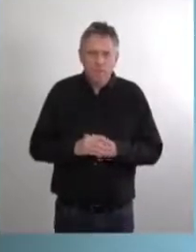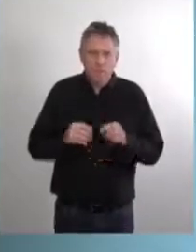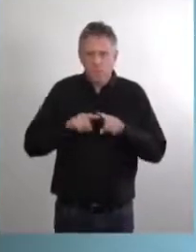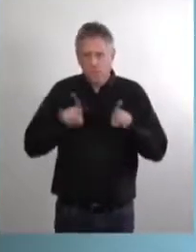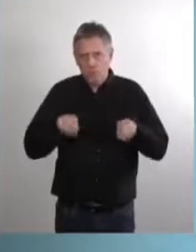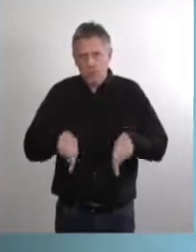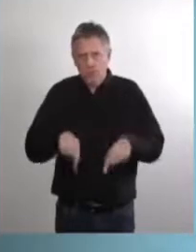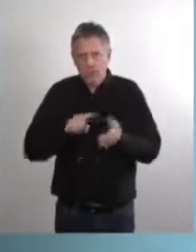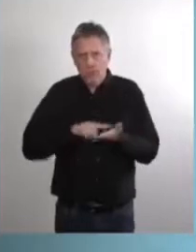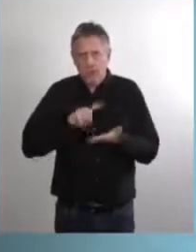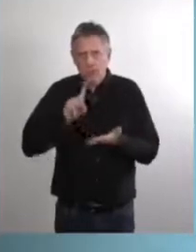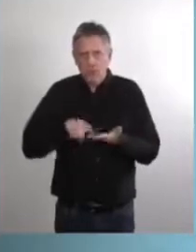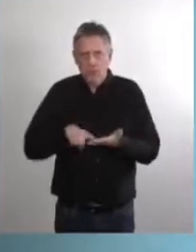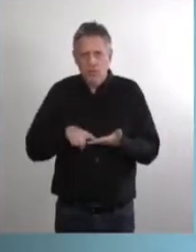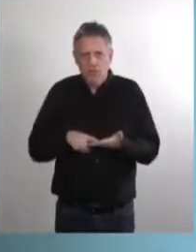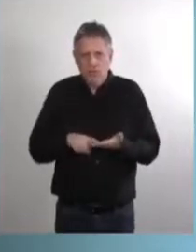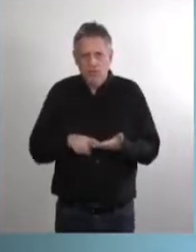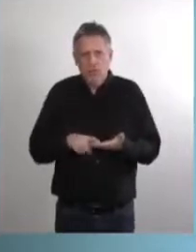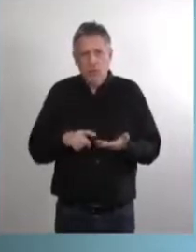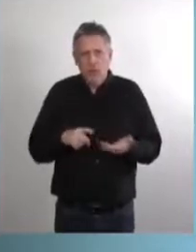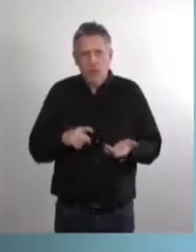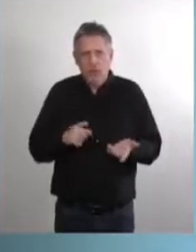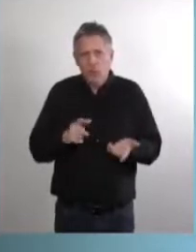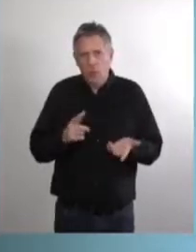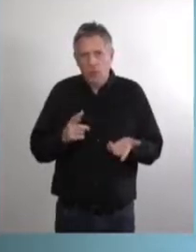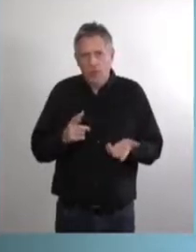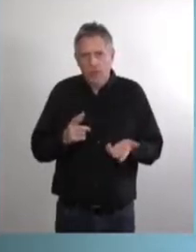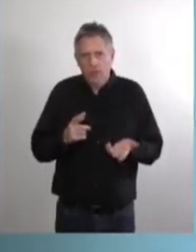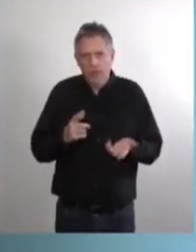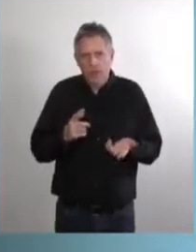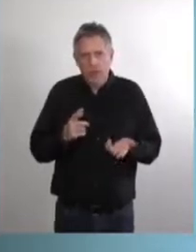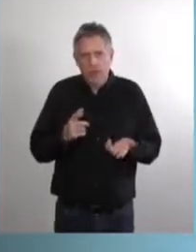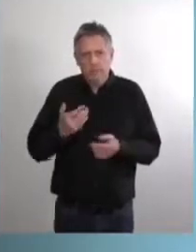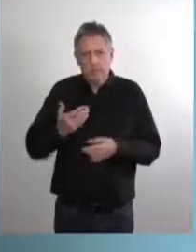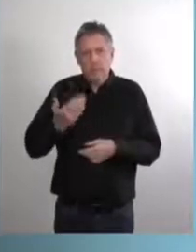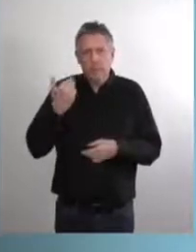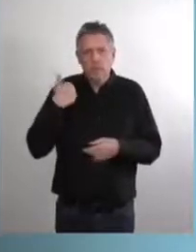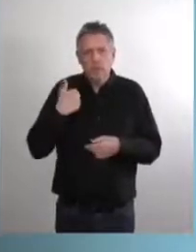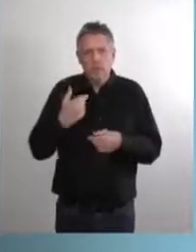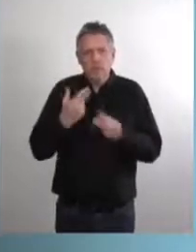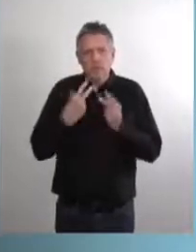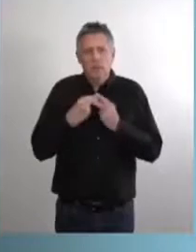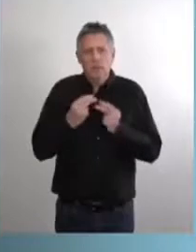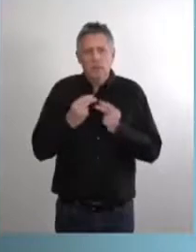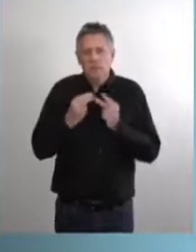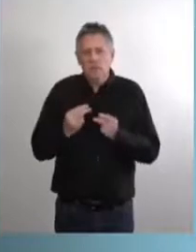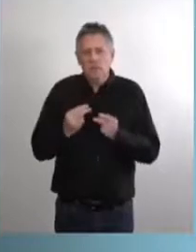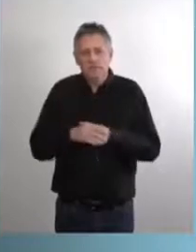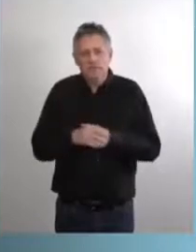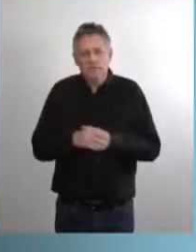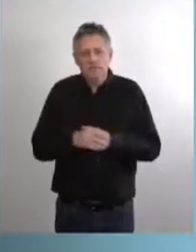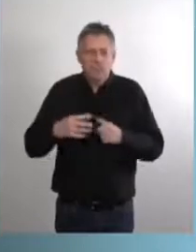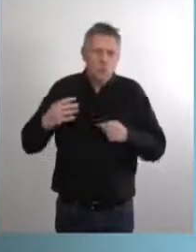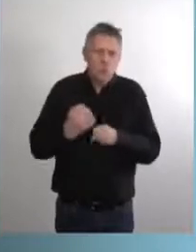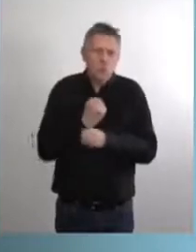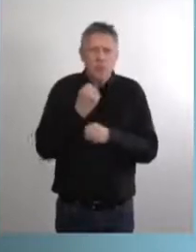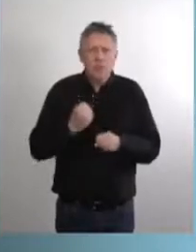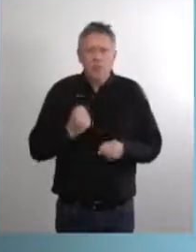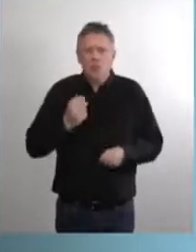Deux raisons essentielles. La première, j'en ai dit un mot tout à l'heure, c'était l'occasion manquée pour votre